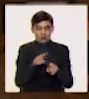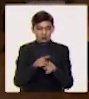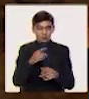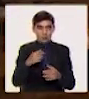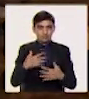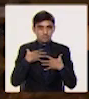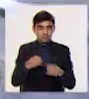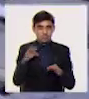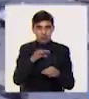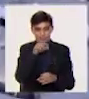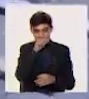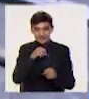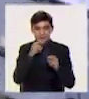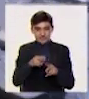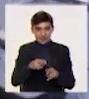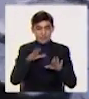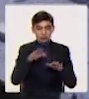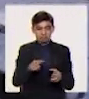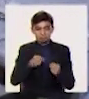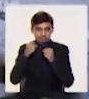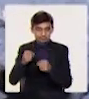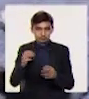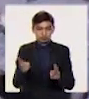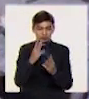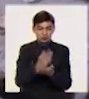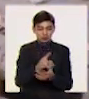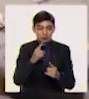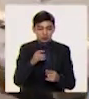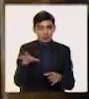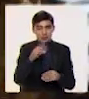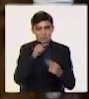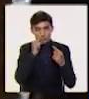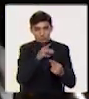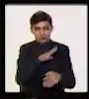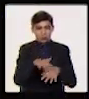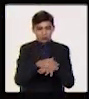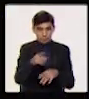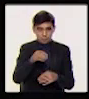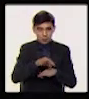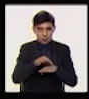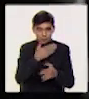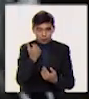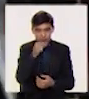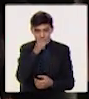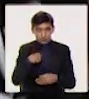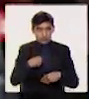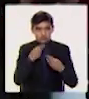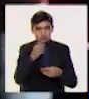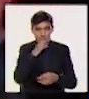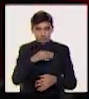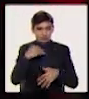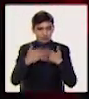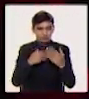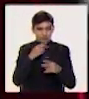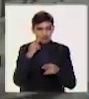тәркілеп, арнай орындарға апарып жағып жатыр. Бірақ мамандардың бұл әрекетіне қарсы шыққан халық ауырмаған құстарды бермейміз деп шу